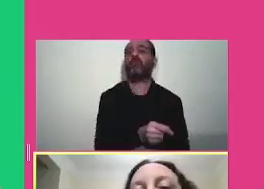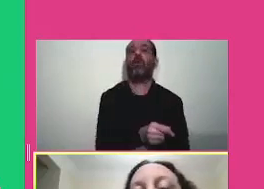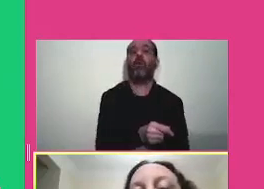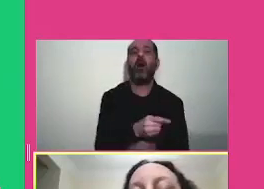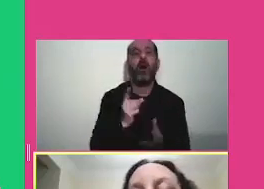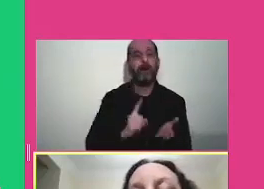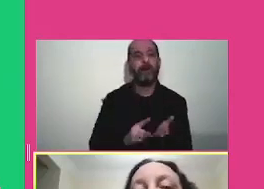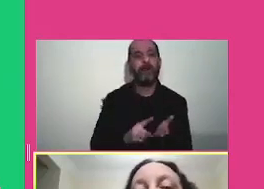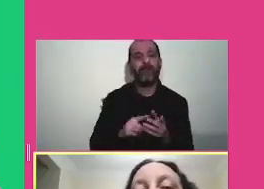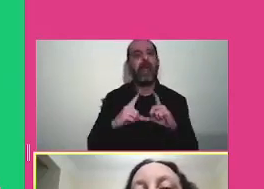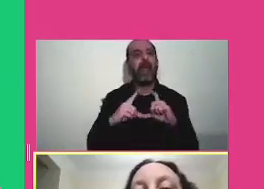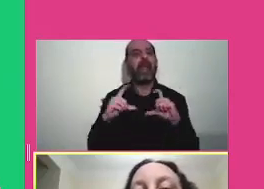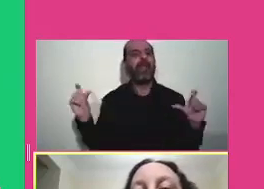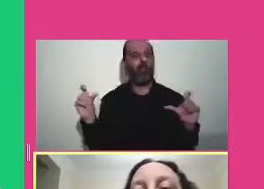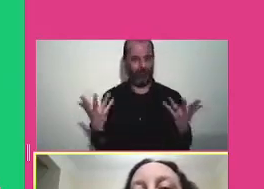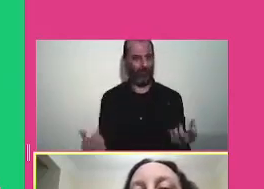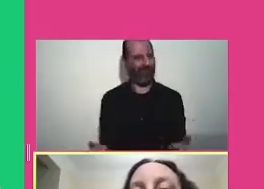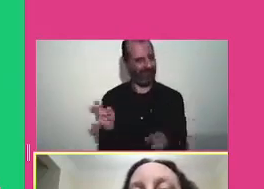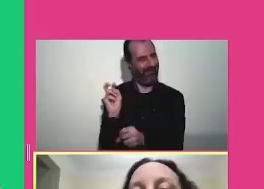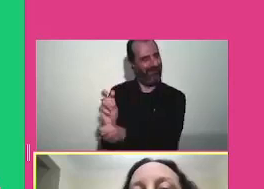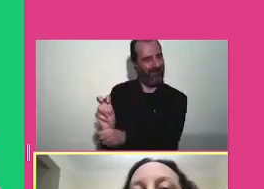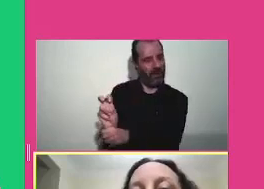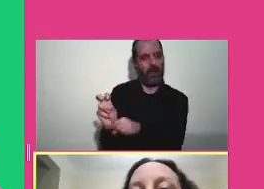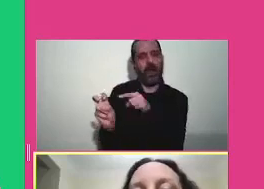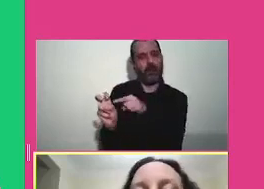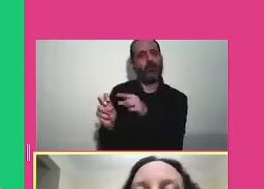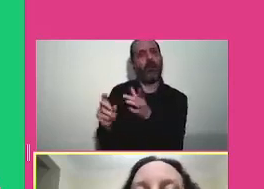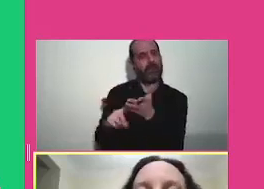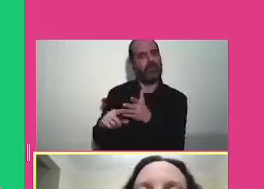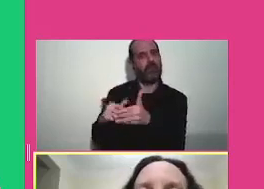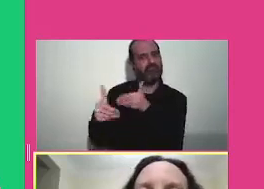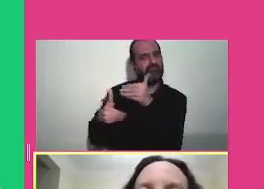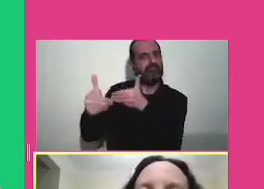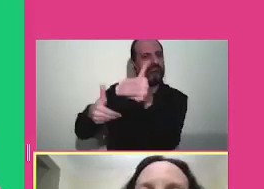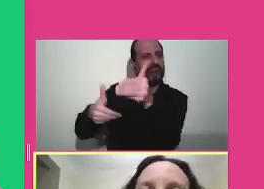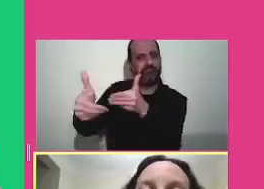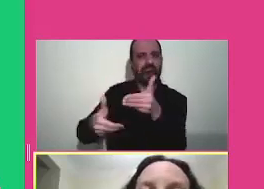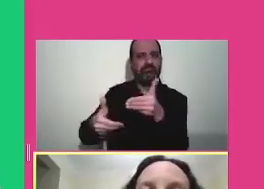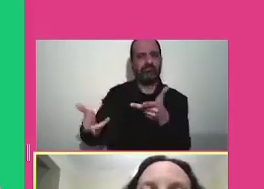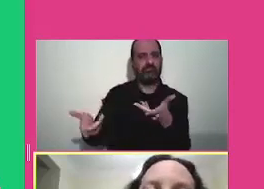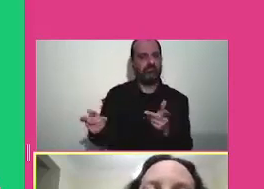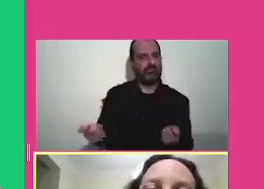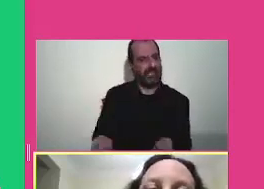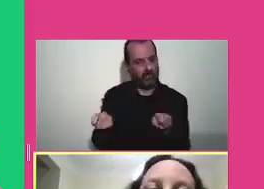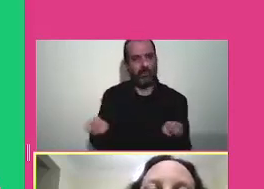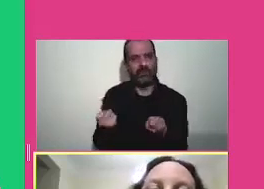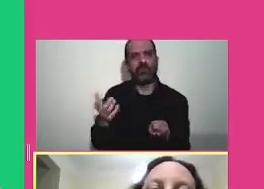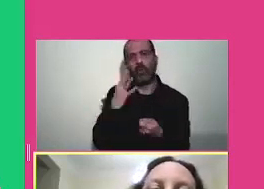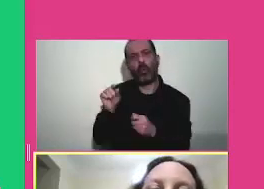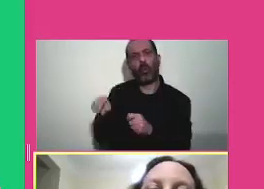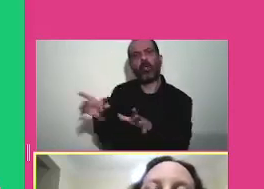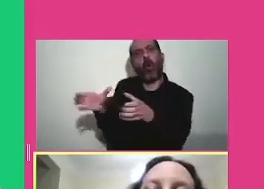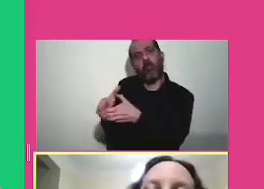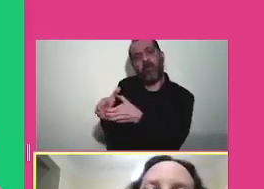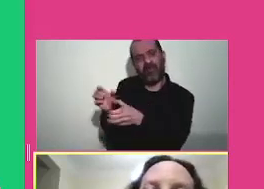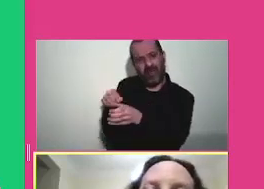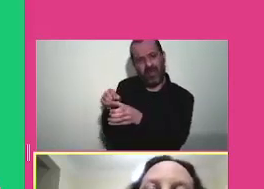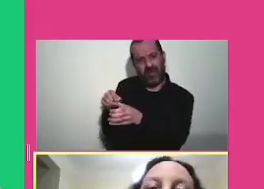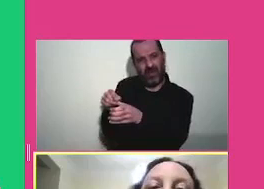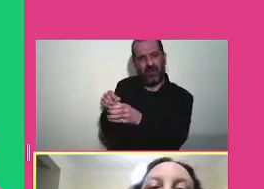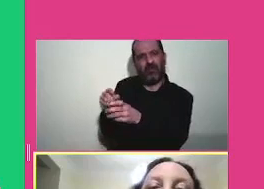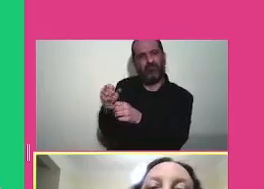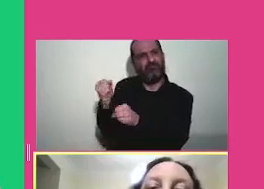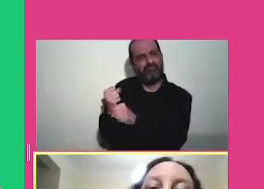χρήσης του υλικού το οποίο σχεδιάστηκε από την ομάδα έργου του Legends of